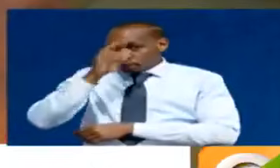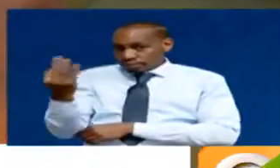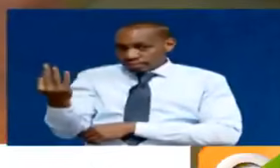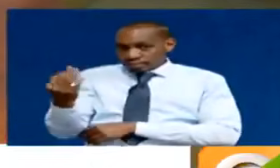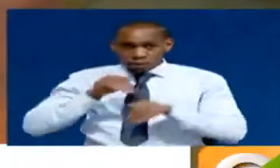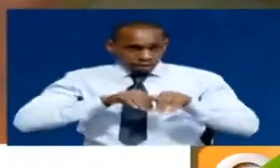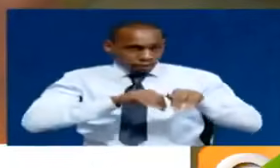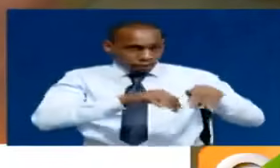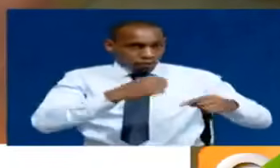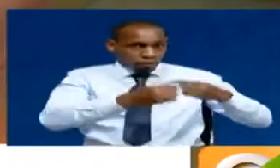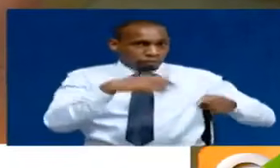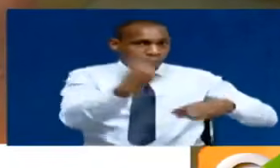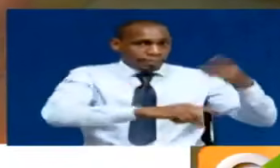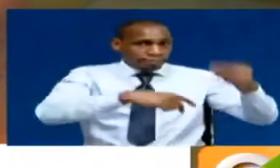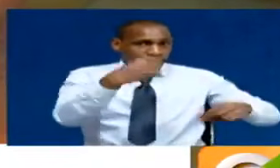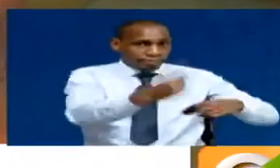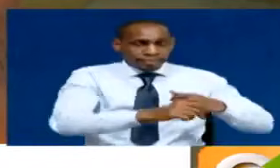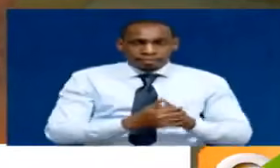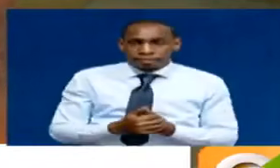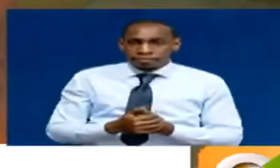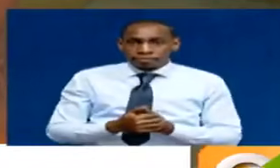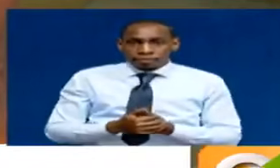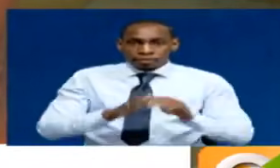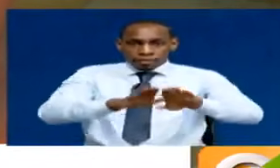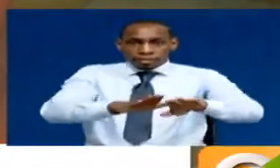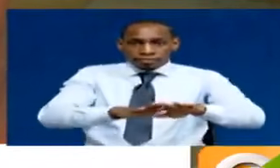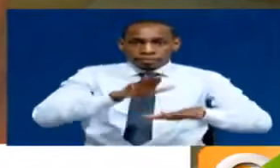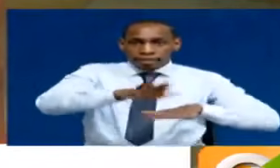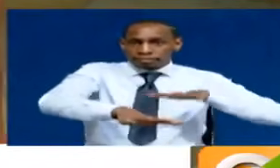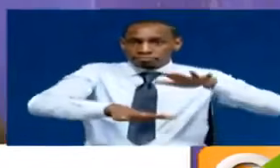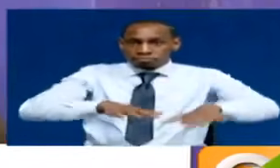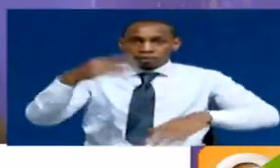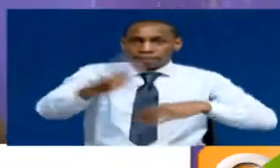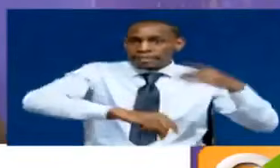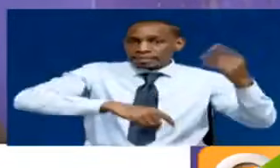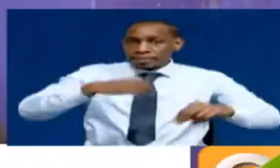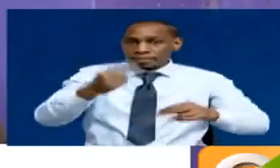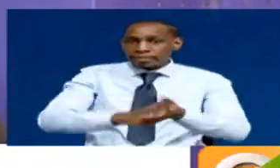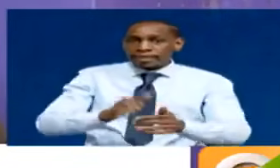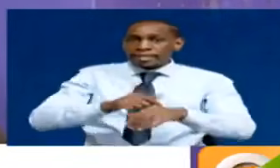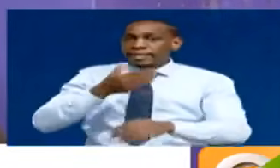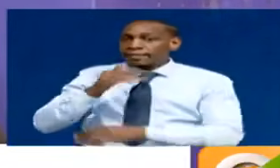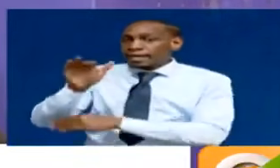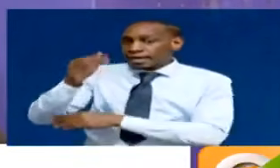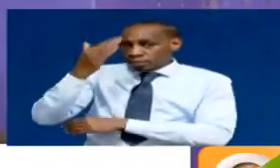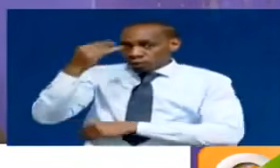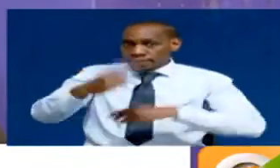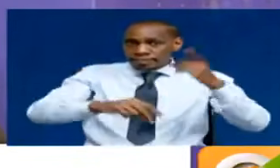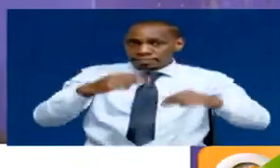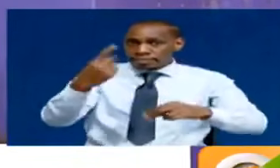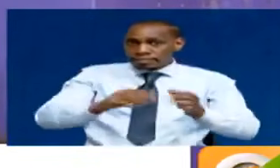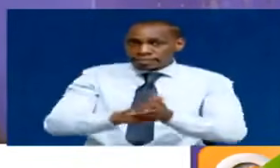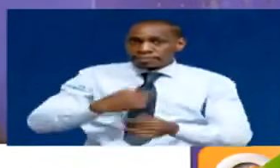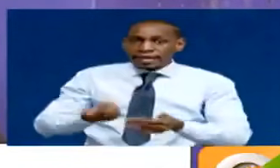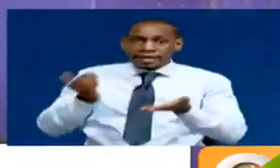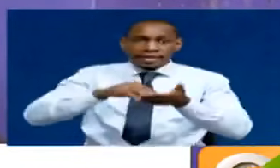hao waliwafuata na kuendelea kuwadhulumu. Wakaniweka chini, wakaanza kunikanyagia chini, kunipiga. Mzee kuuliza ni nini unanigongea, umenigongea